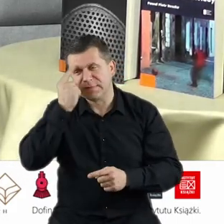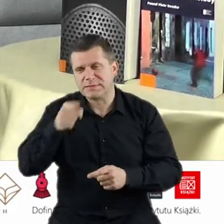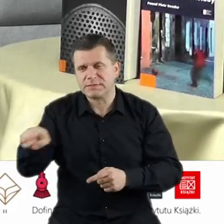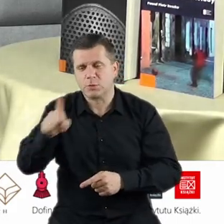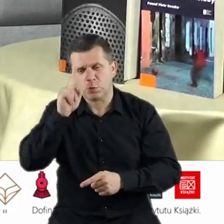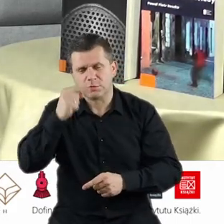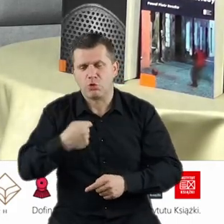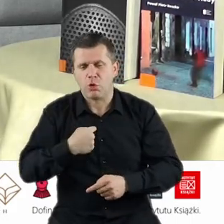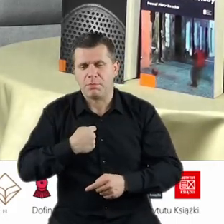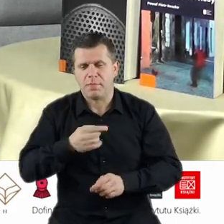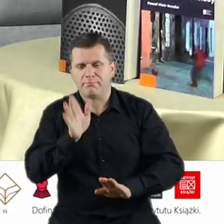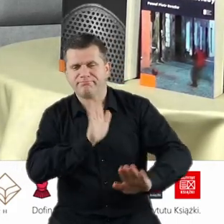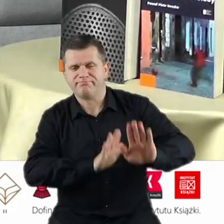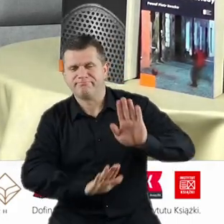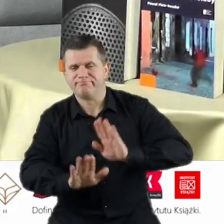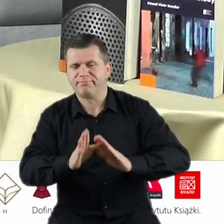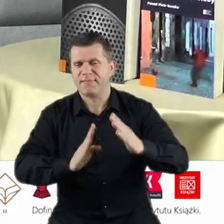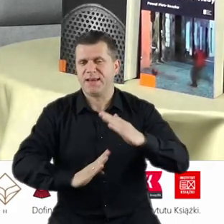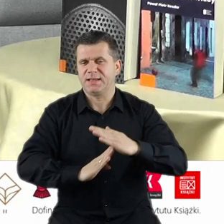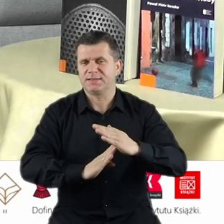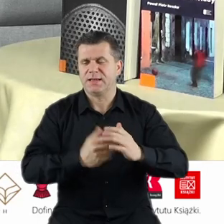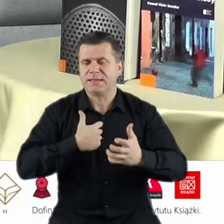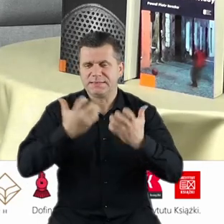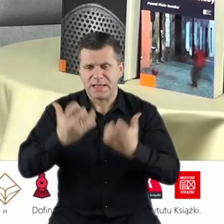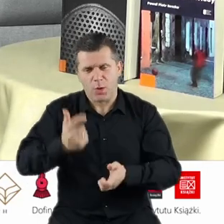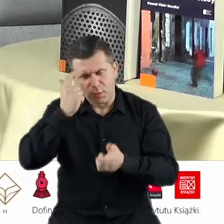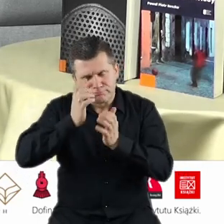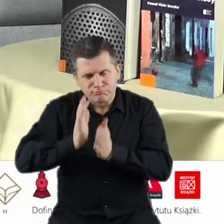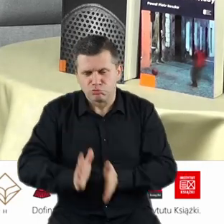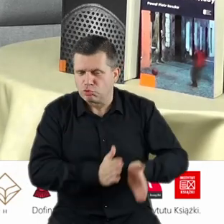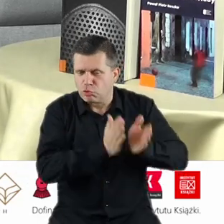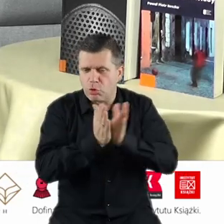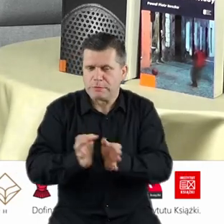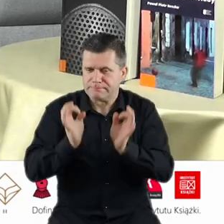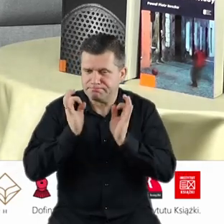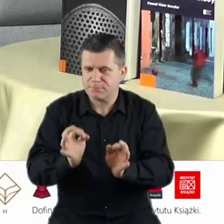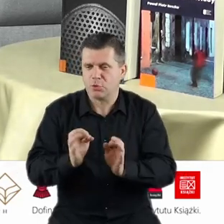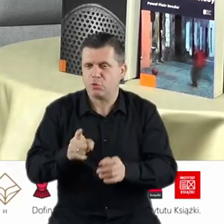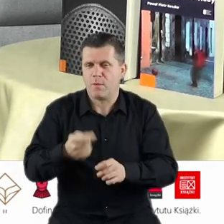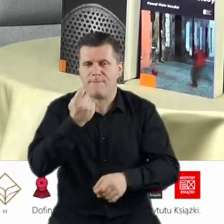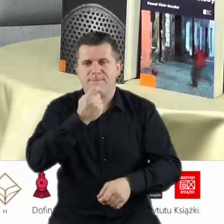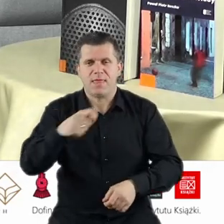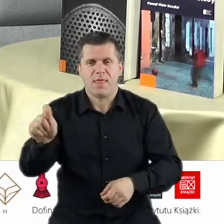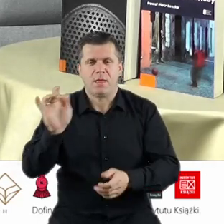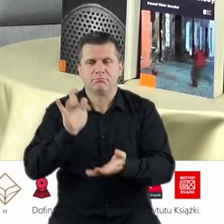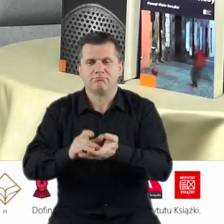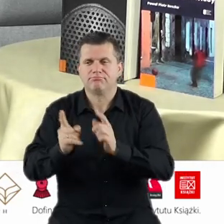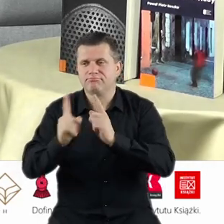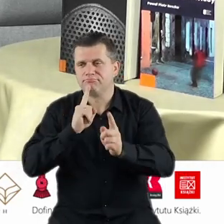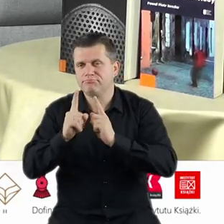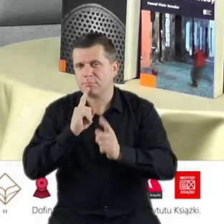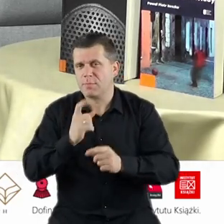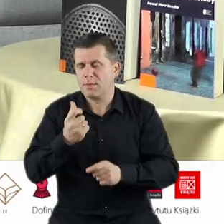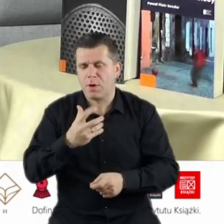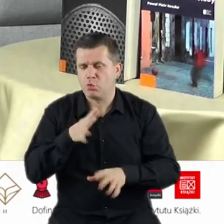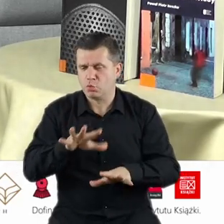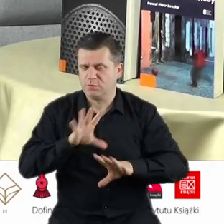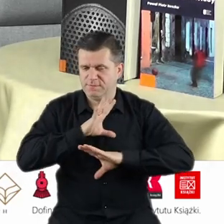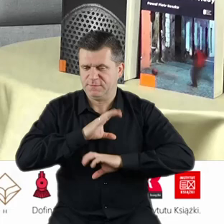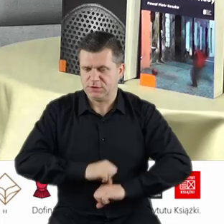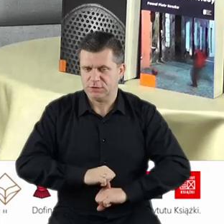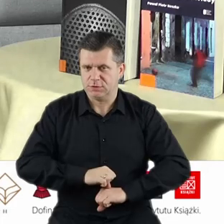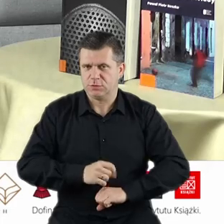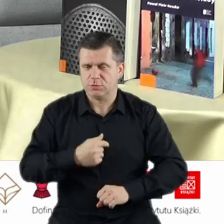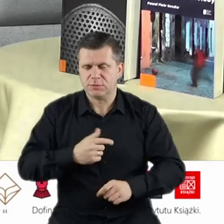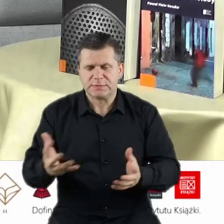częściej spotkam się z rezerwą, więc chciałem się przygotować odpowiednio do tych wyjazdów i włożyłem bardzo